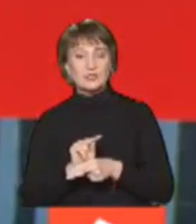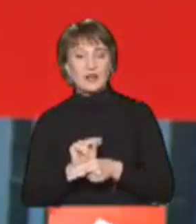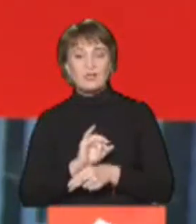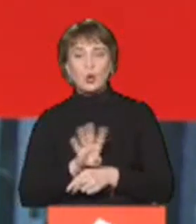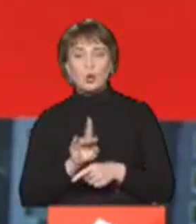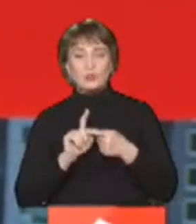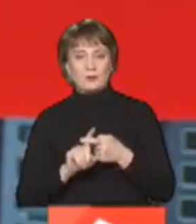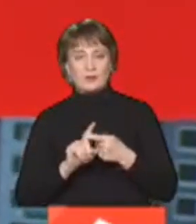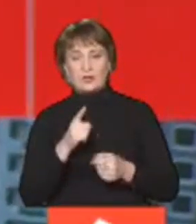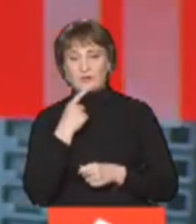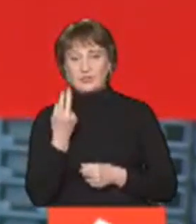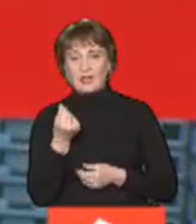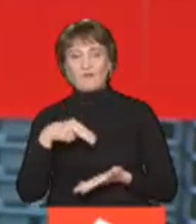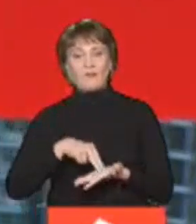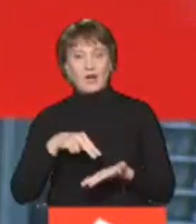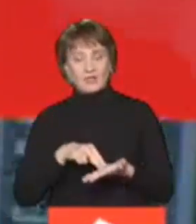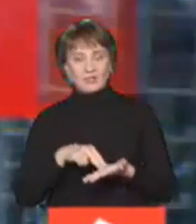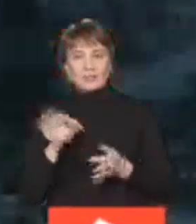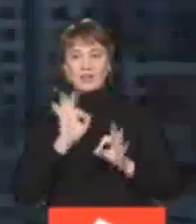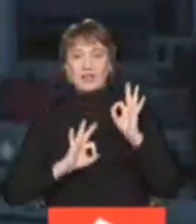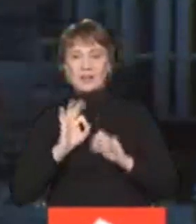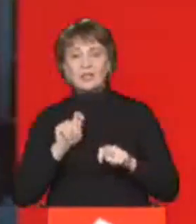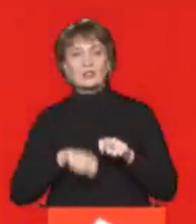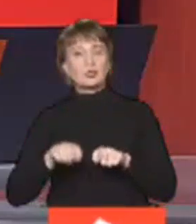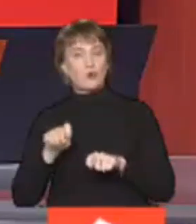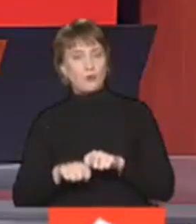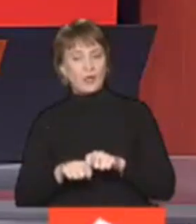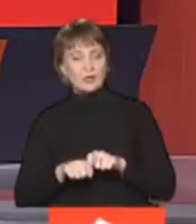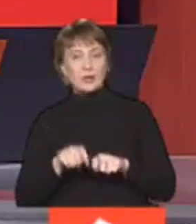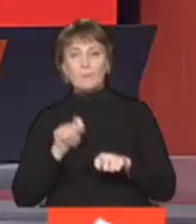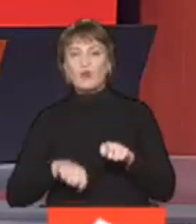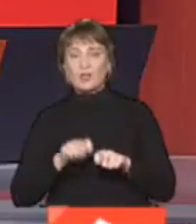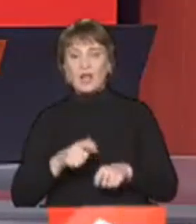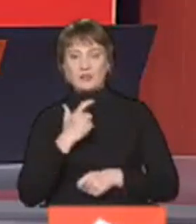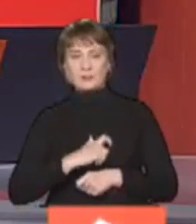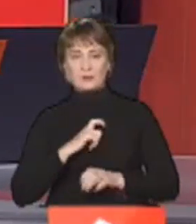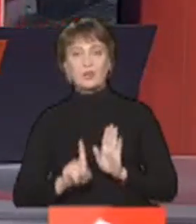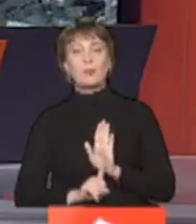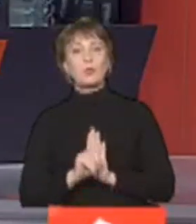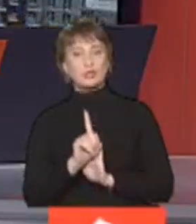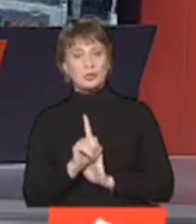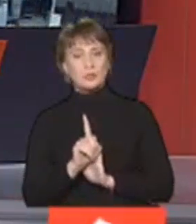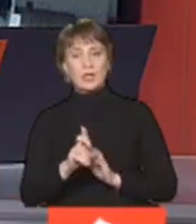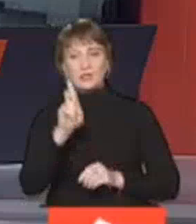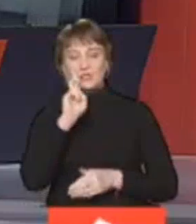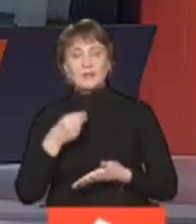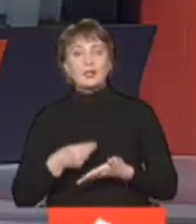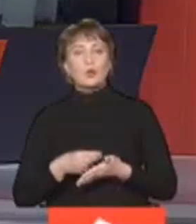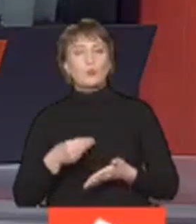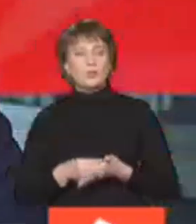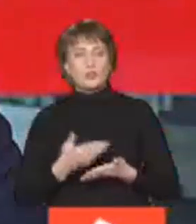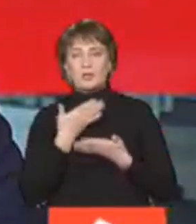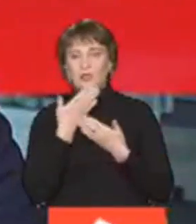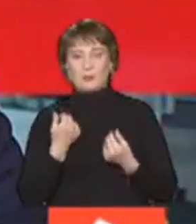Ми говоримо про вартість ліків і тестування. Усе перевіряли на собі, тож починаємо. В державному бюджеті, друзі,